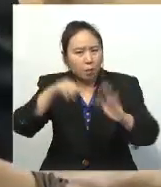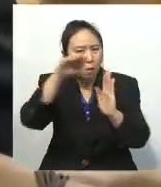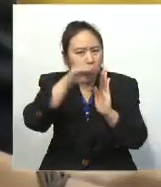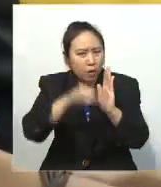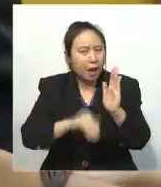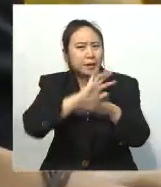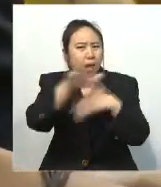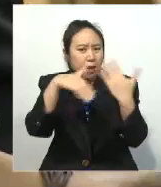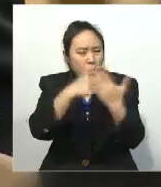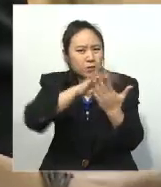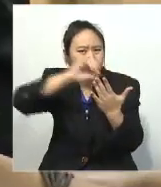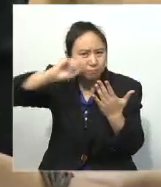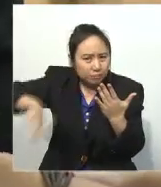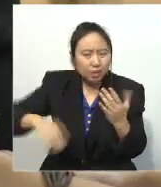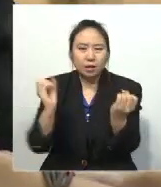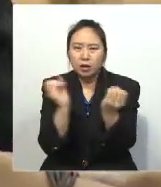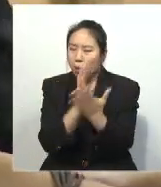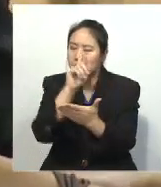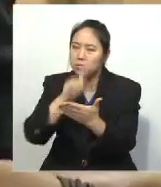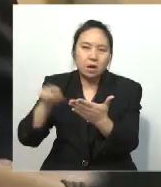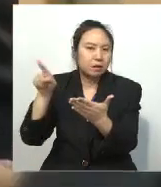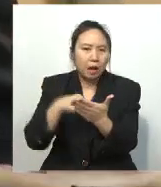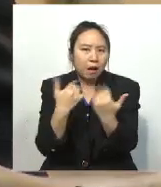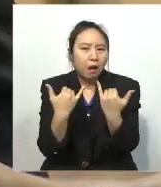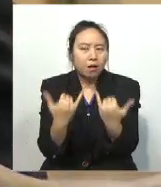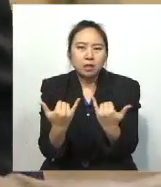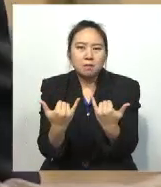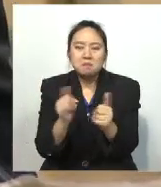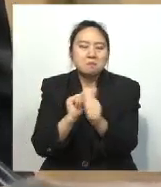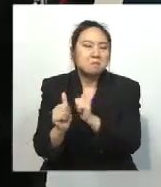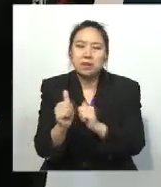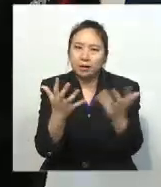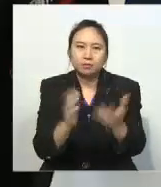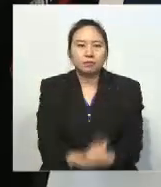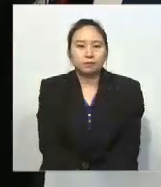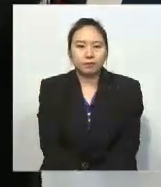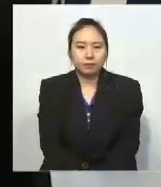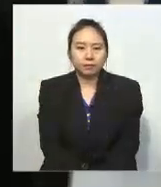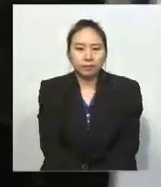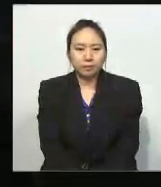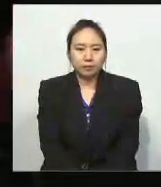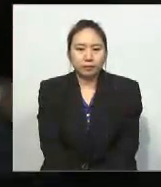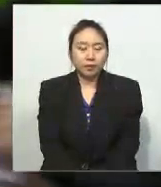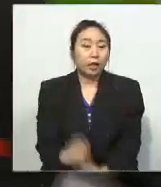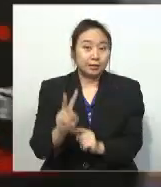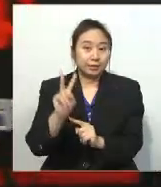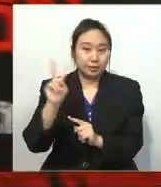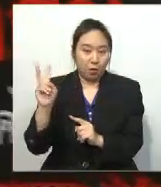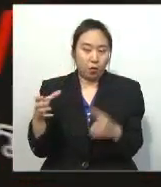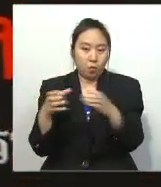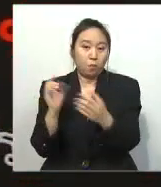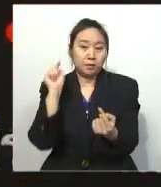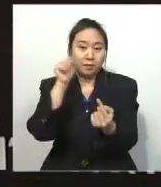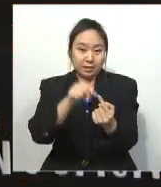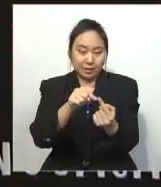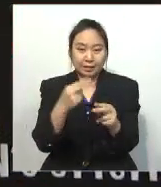การทั้งหมดแม้จะต้องส่งผลกระทบต่อการเลือกตั้งครั้งนี้เลือกตั้งไม่ทันครับพรรคที่2ที่เดินทางมาคือพร